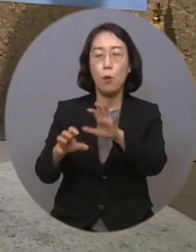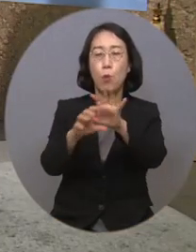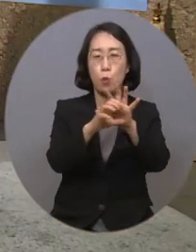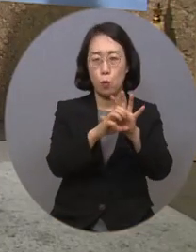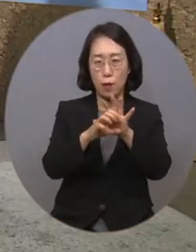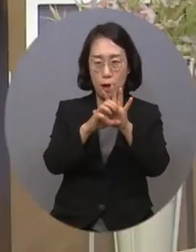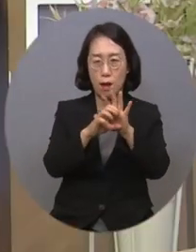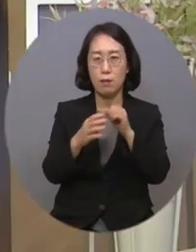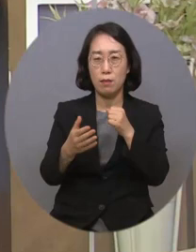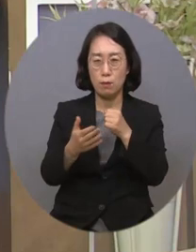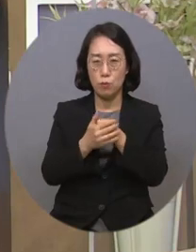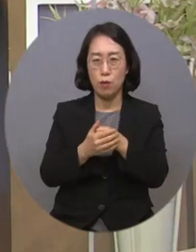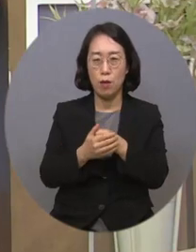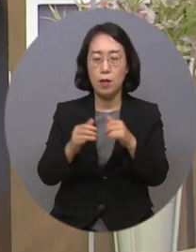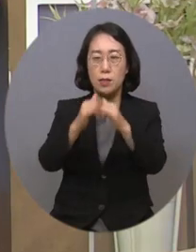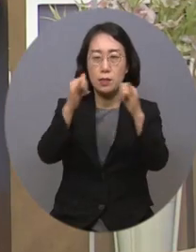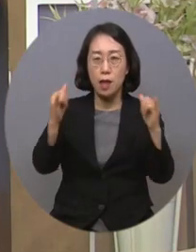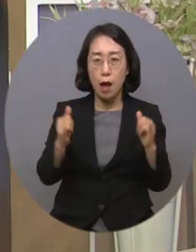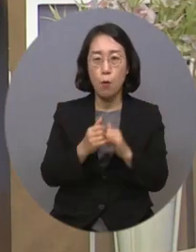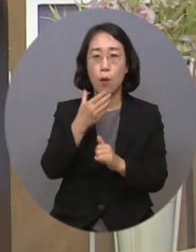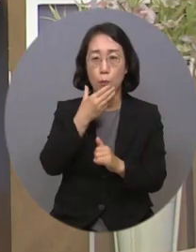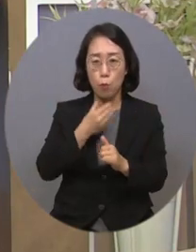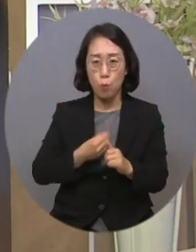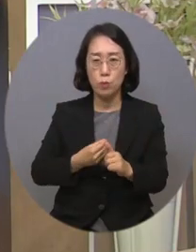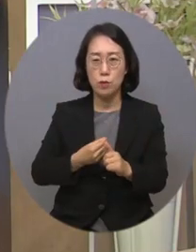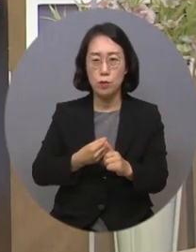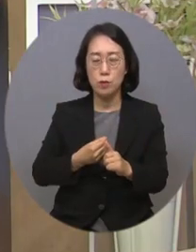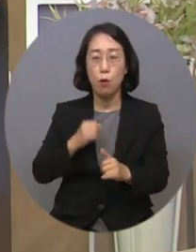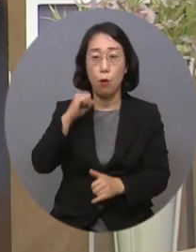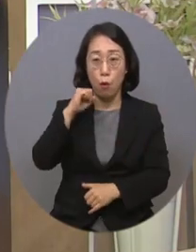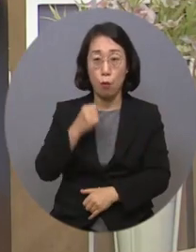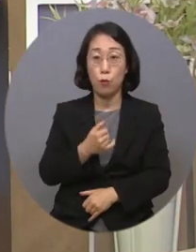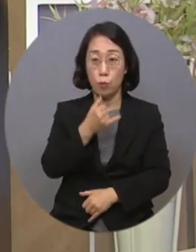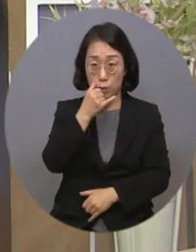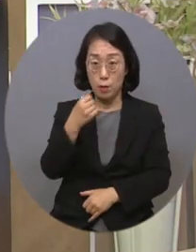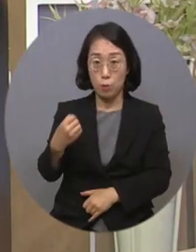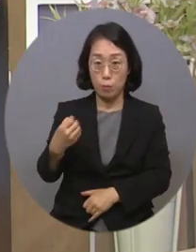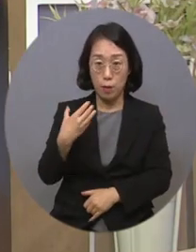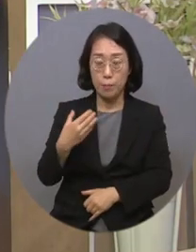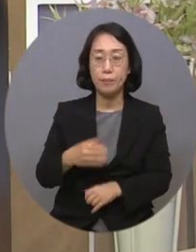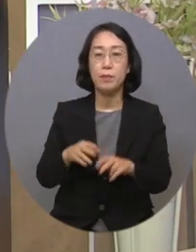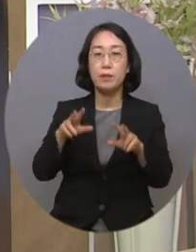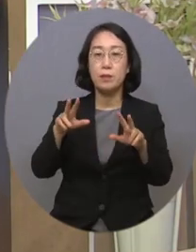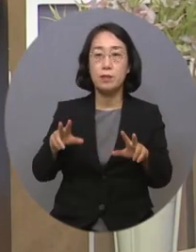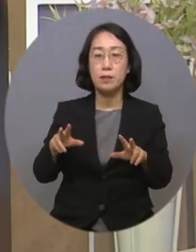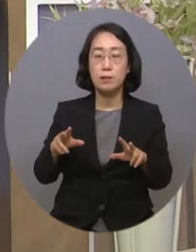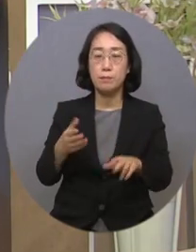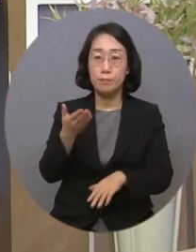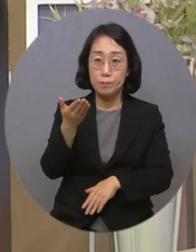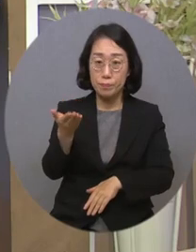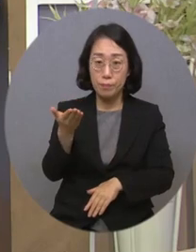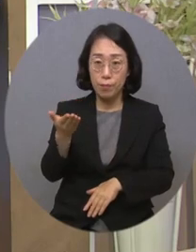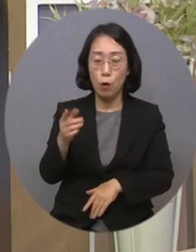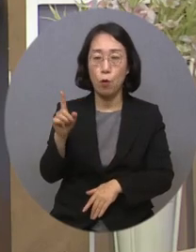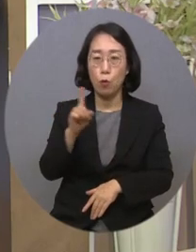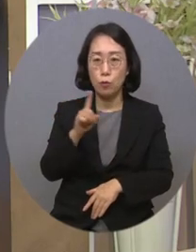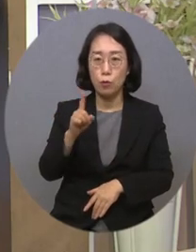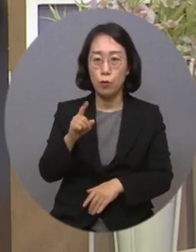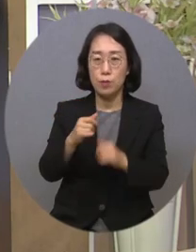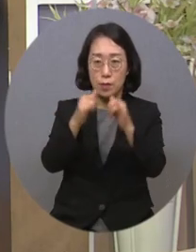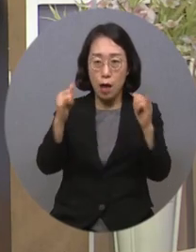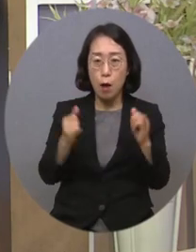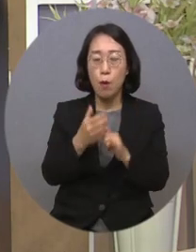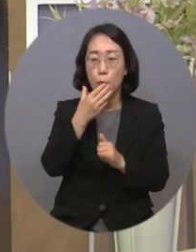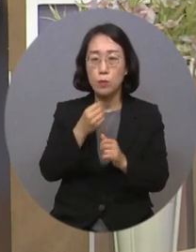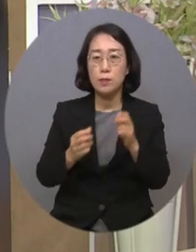코로나19로 인해서 이런 사회복지계에도 영향이 좀 상당히 있는 상황인데요. 네. 지금 현재 회장님께서는 이 어떤 사회복지